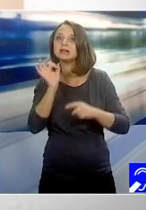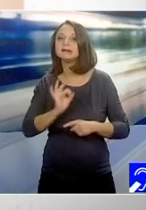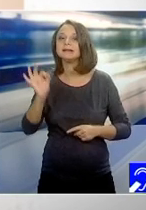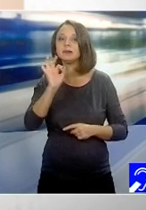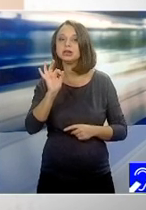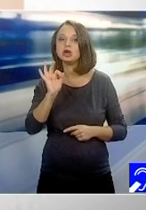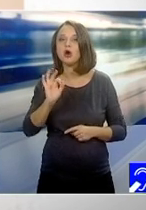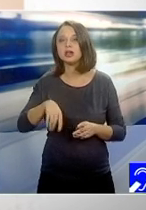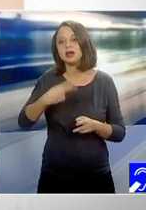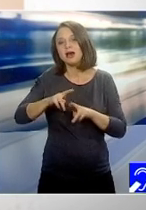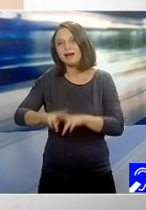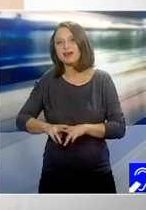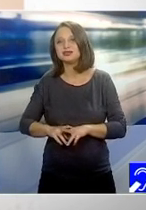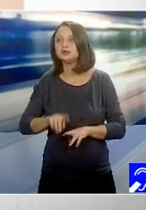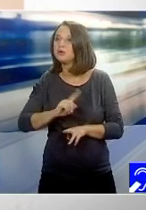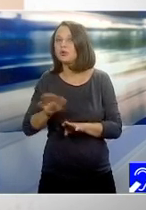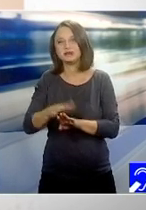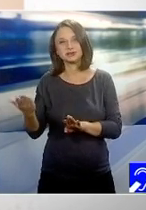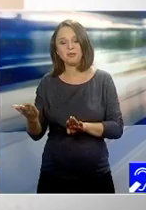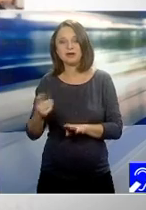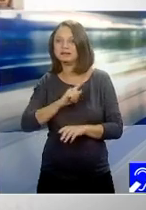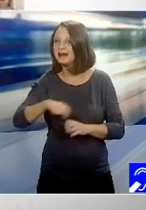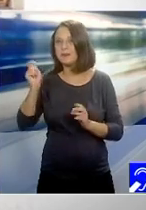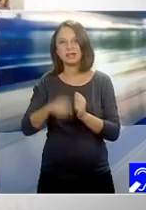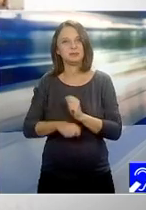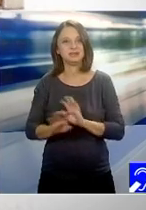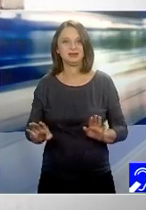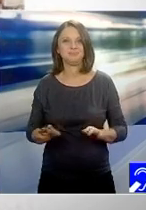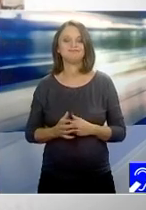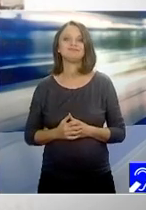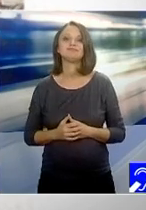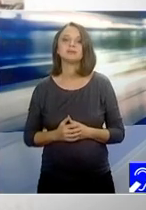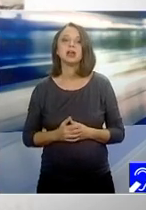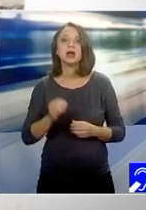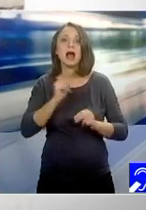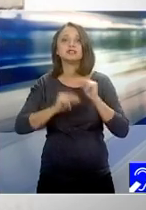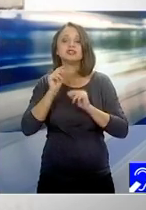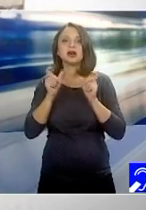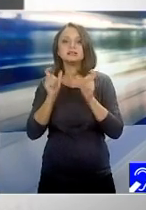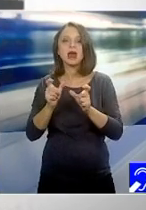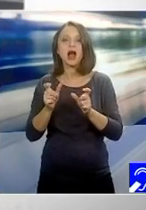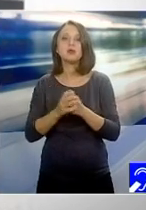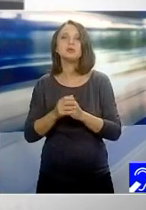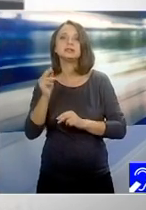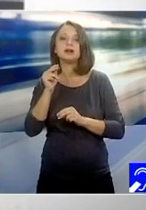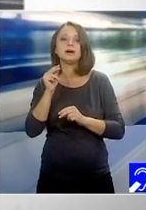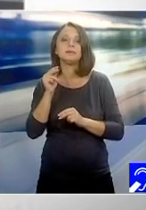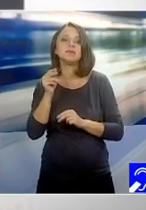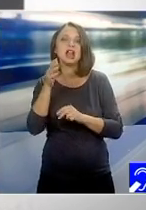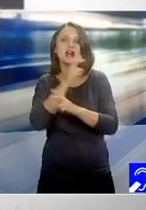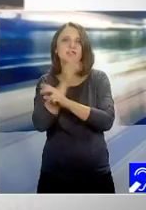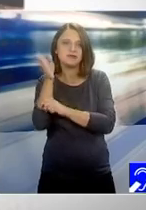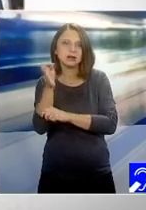Restul rămân neinvestigate, nedescoperite, nepedepsite. ONG-știi acuză compania austriacă Holz Industrie Schweighofer că este